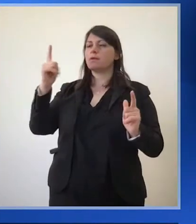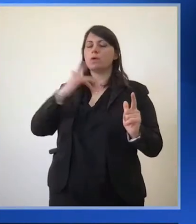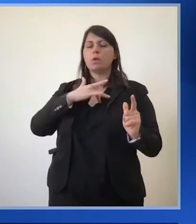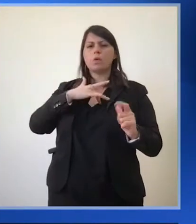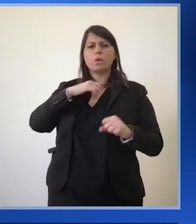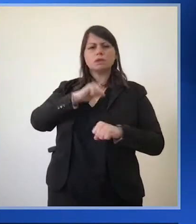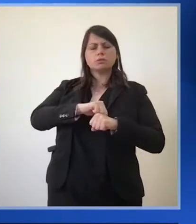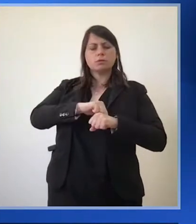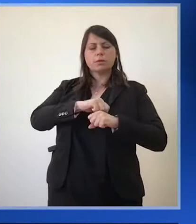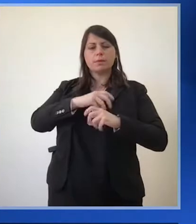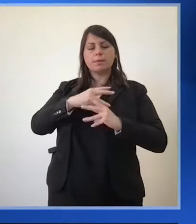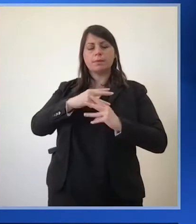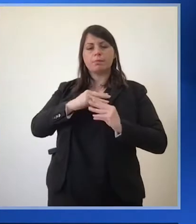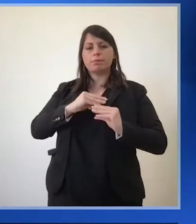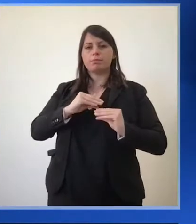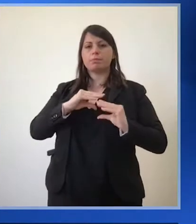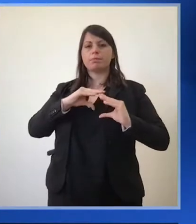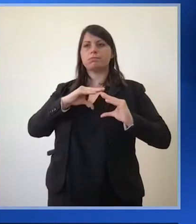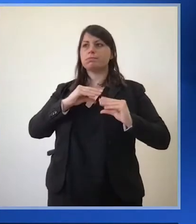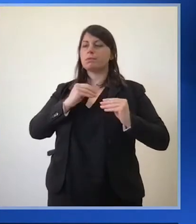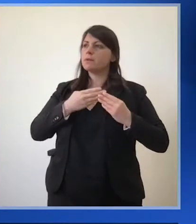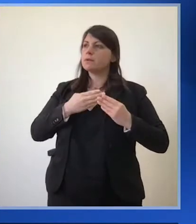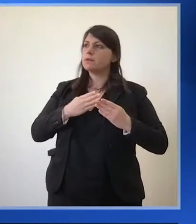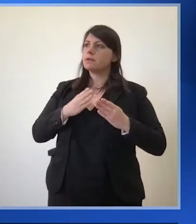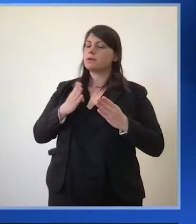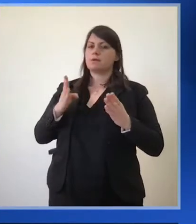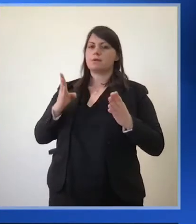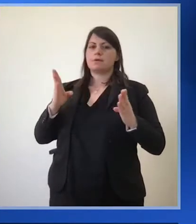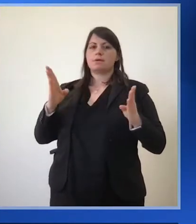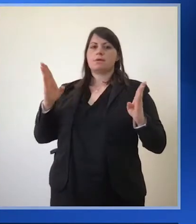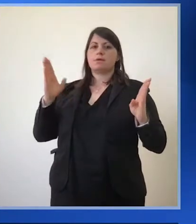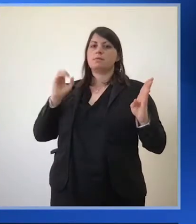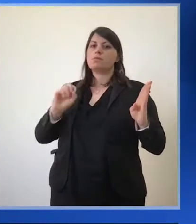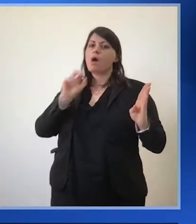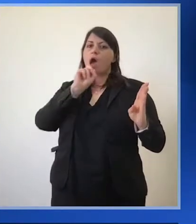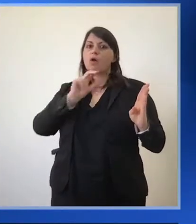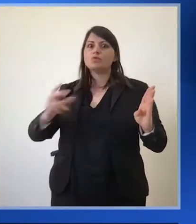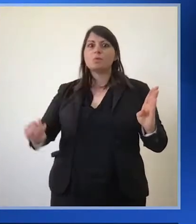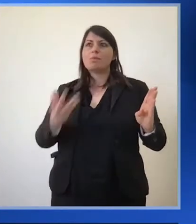si schiudono e lasciano entrare l'annuncio